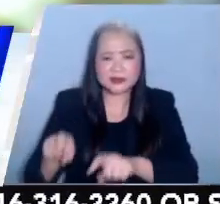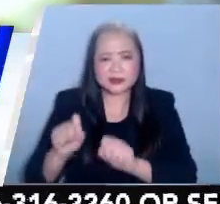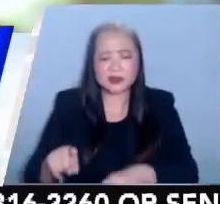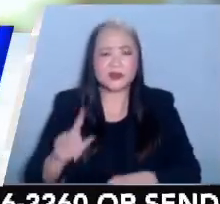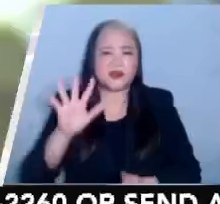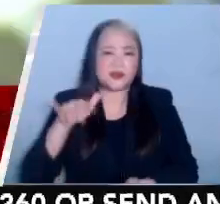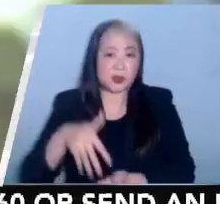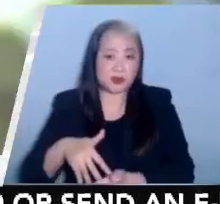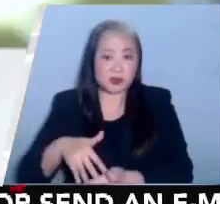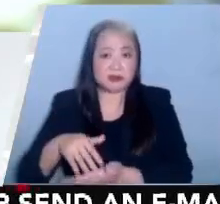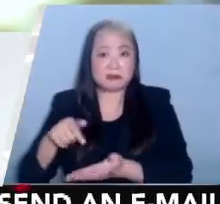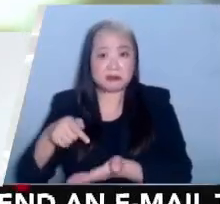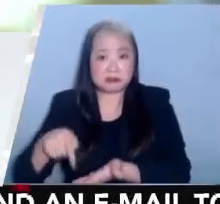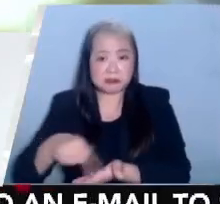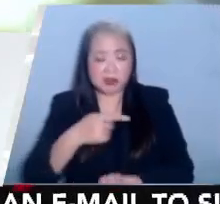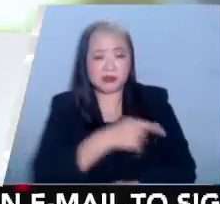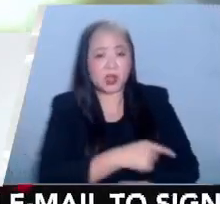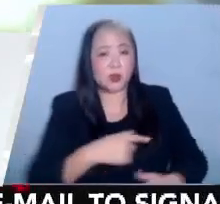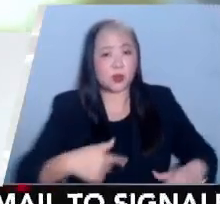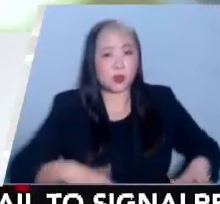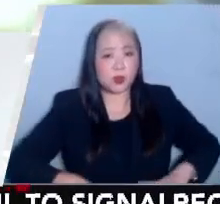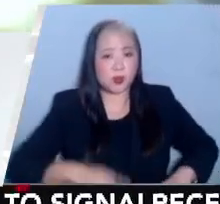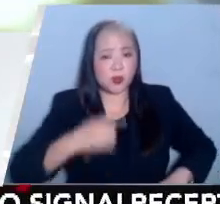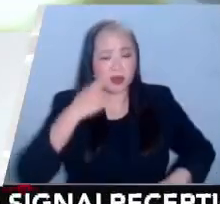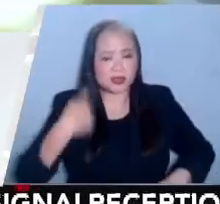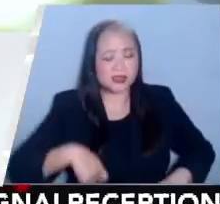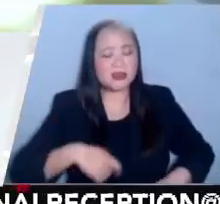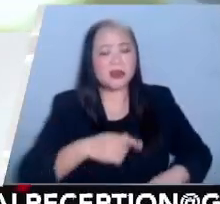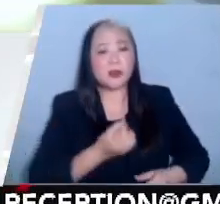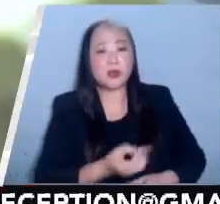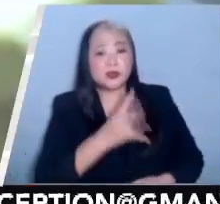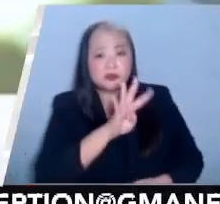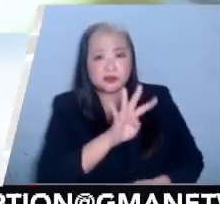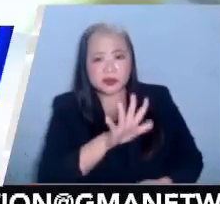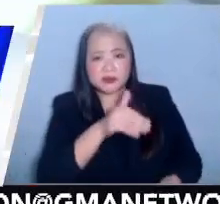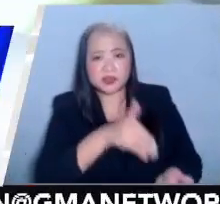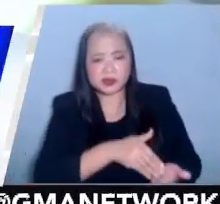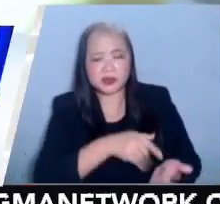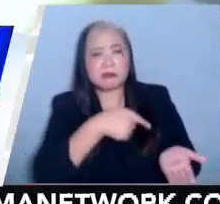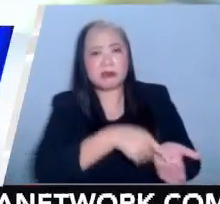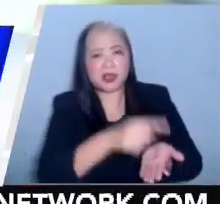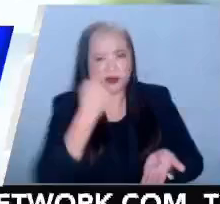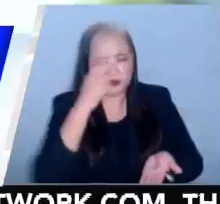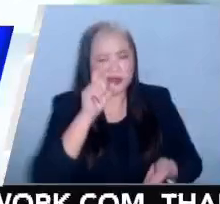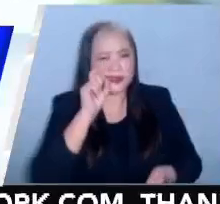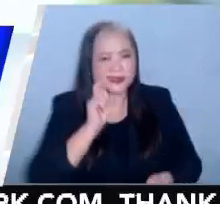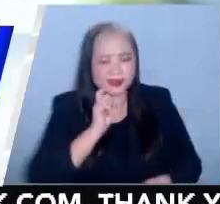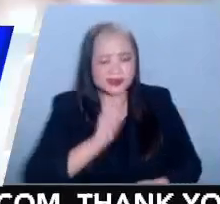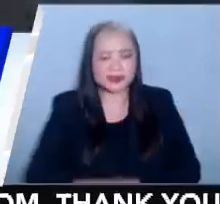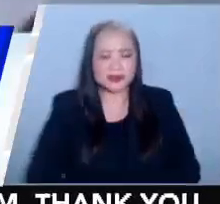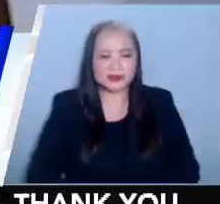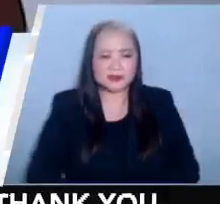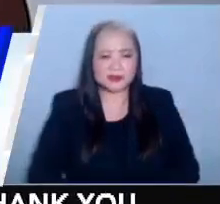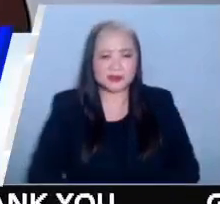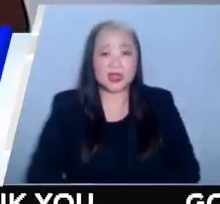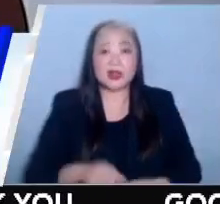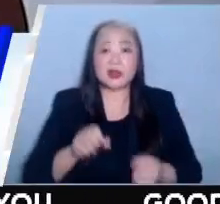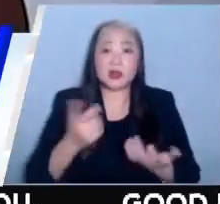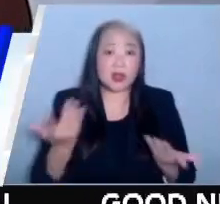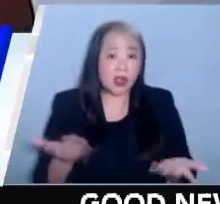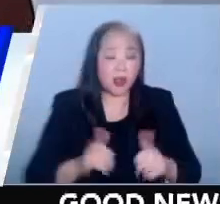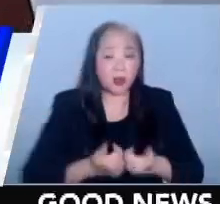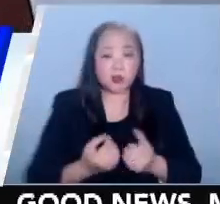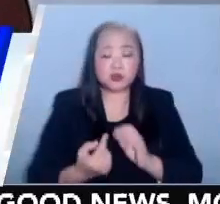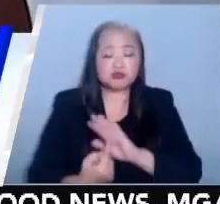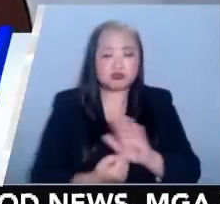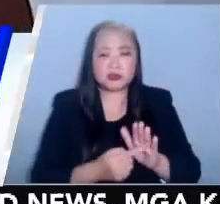tsaka Kazakhstan, binebenta nila for 45,000. They are selling them through internet. 4 na